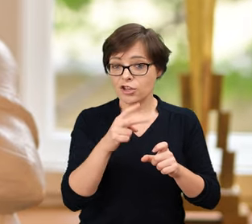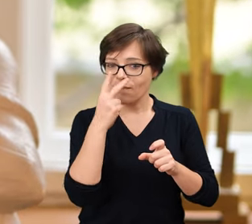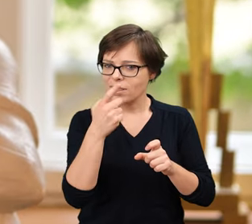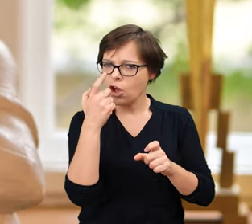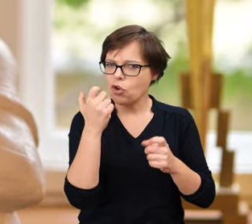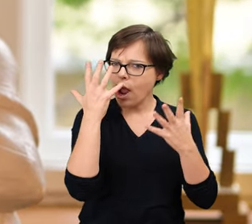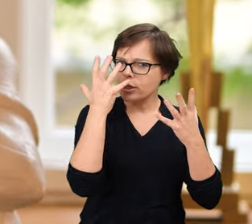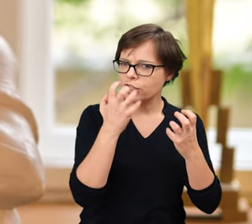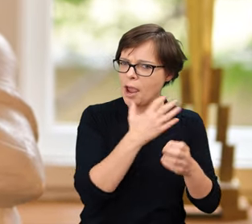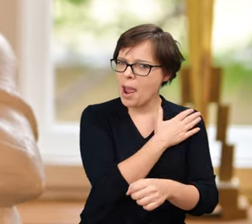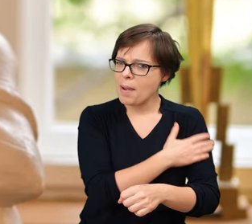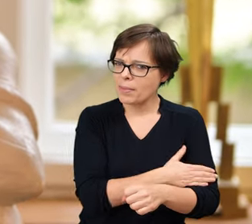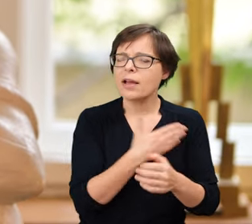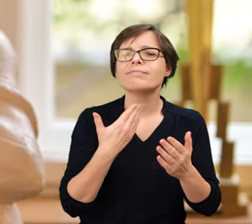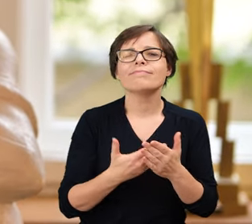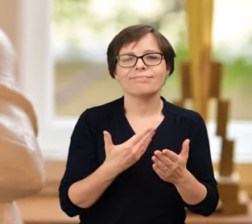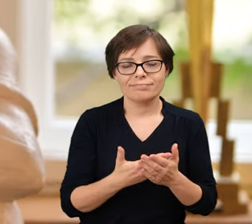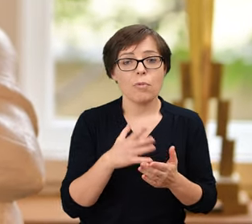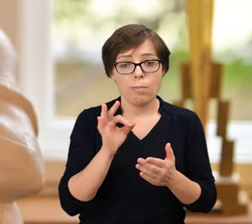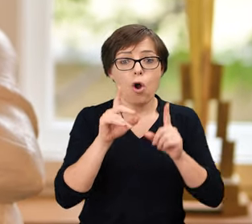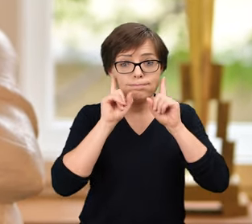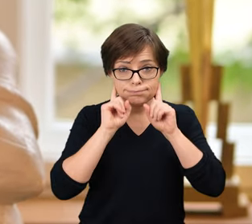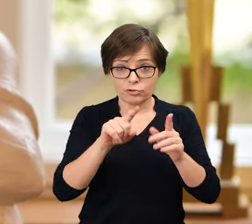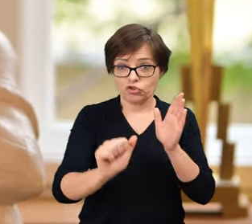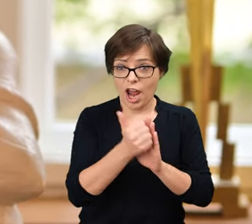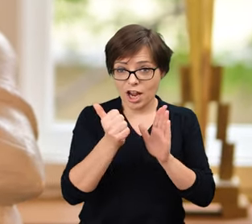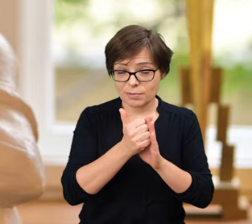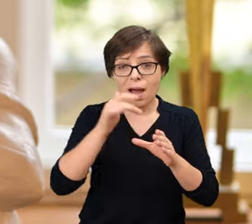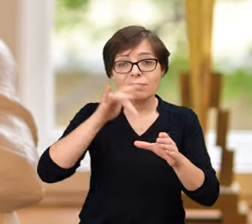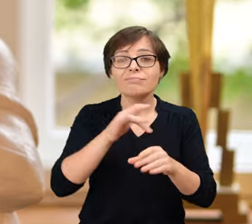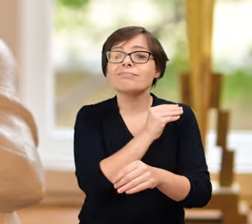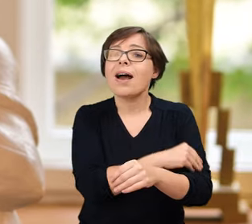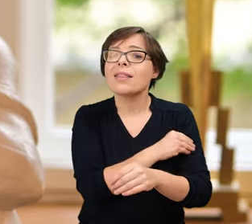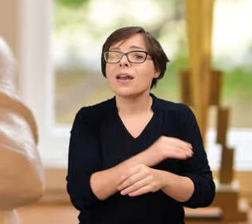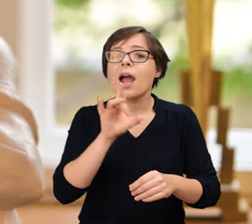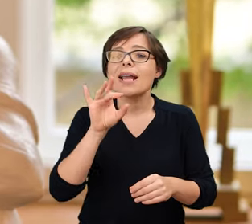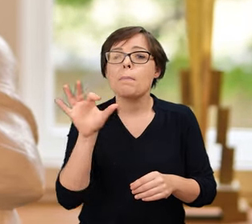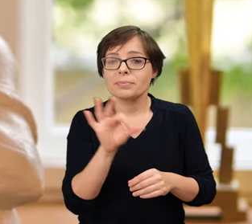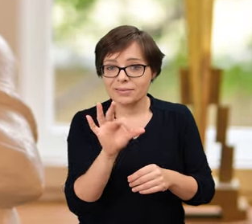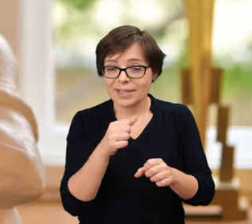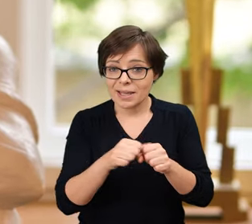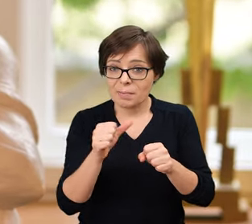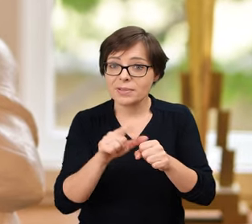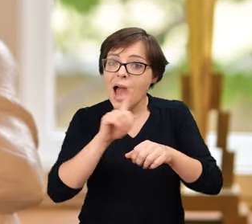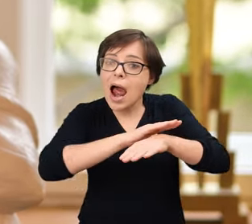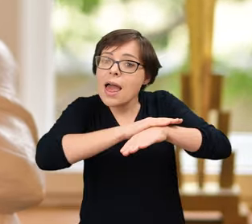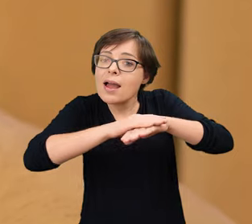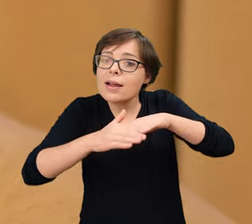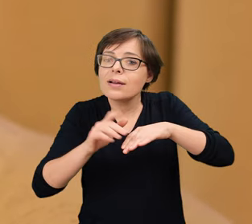dlatego że ta rzeźba jest gipsowa, ale ma patynę, która